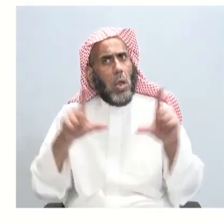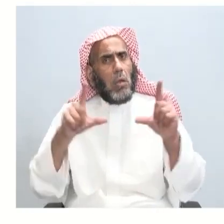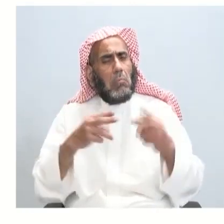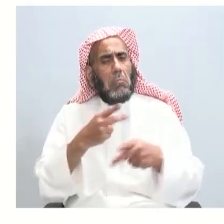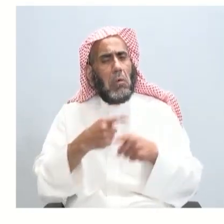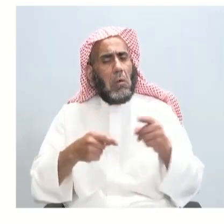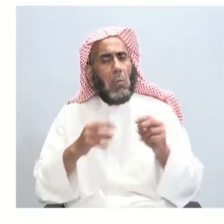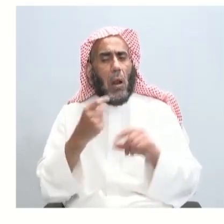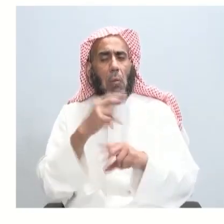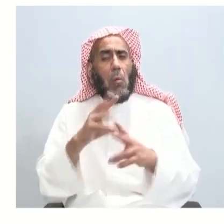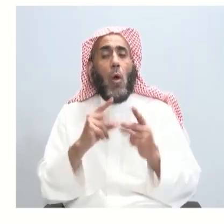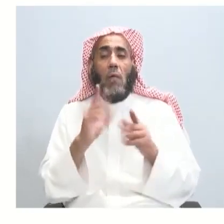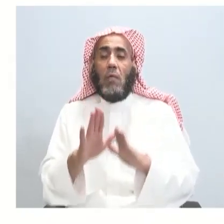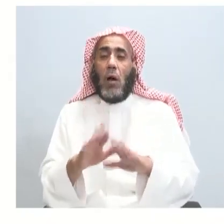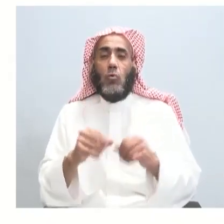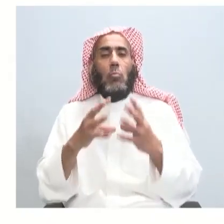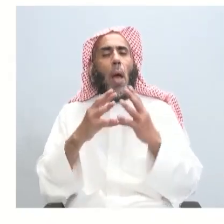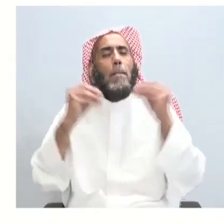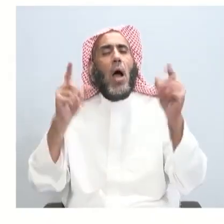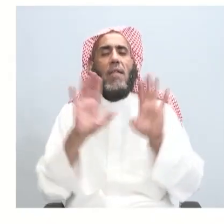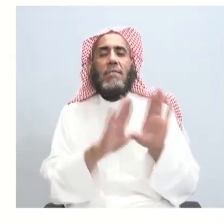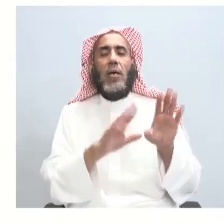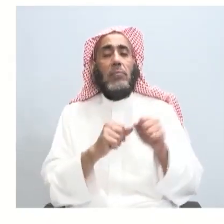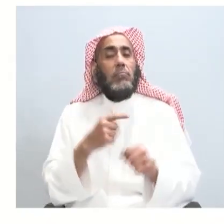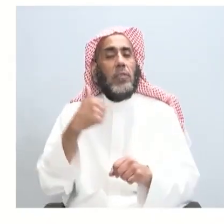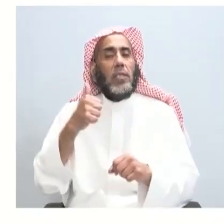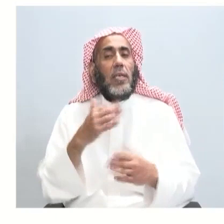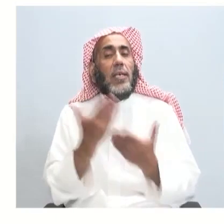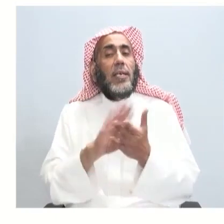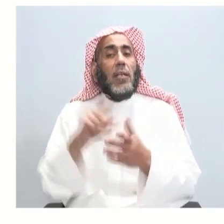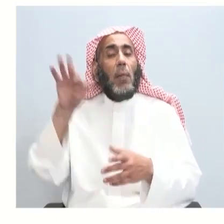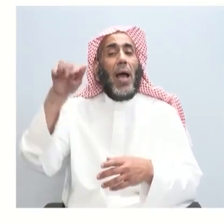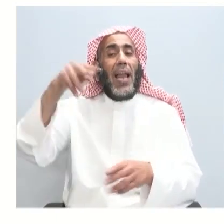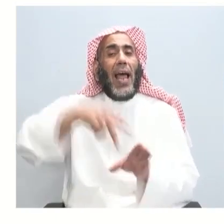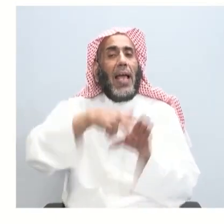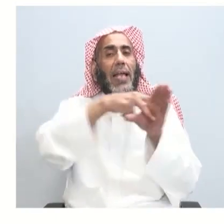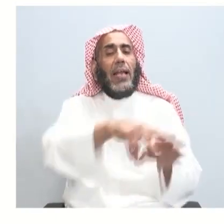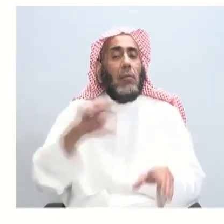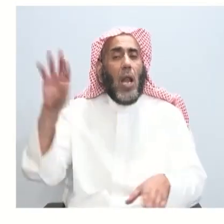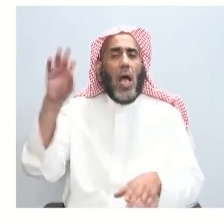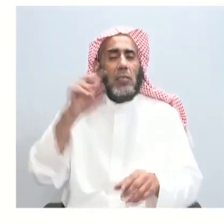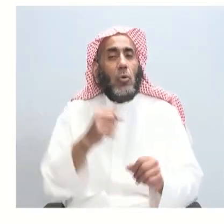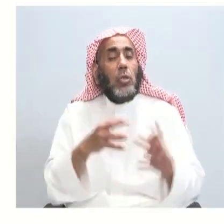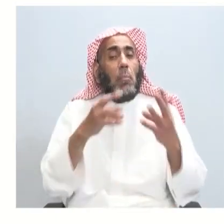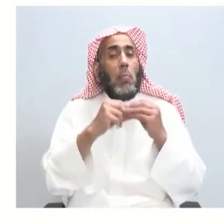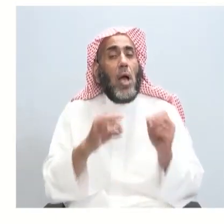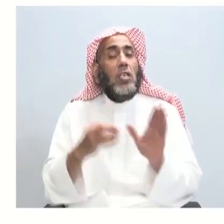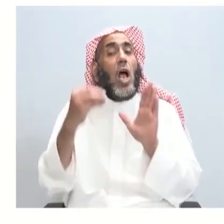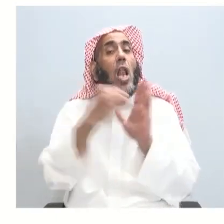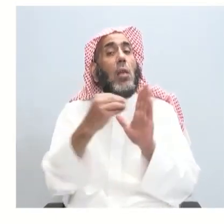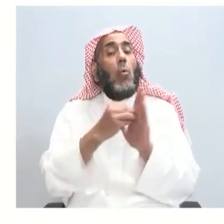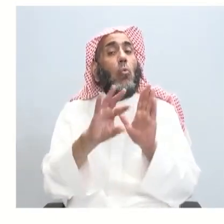الكلمات وانما فقط يبين المعاني سادسا كتاب الخيل للاصمعي يعد من معاجم